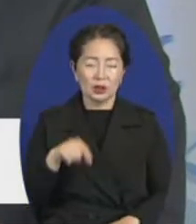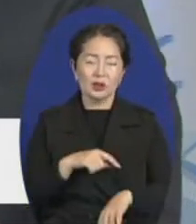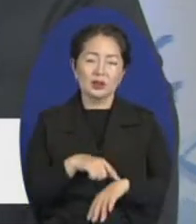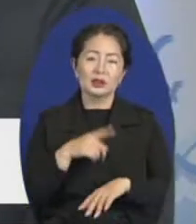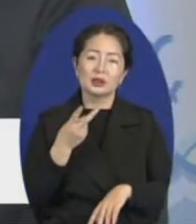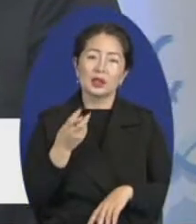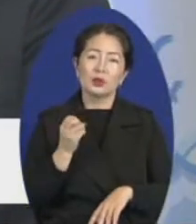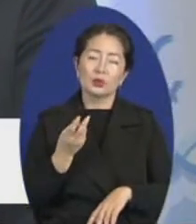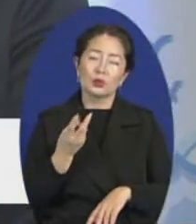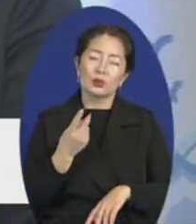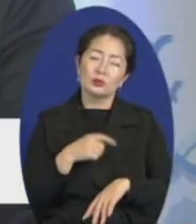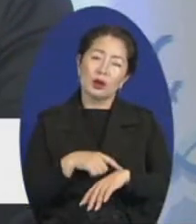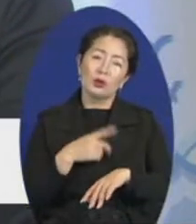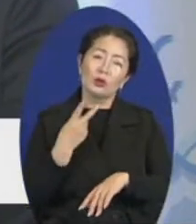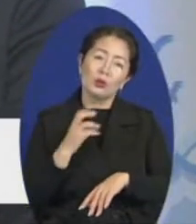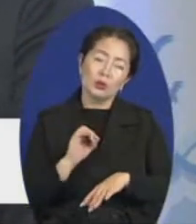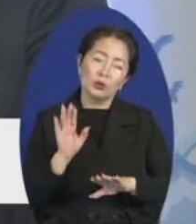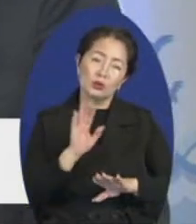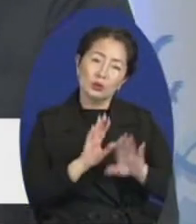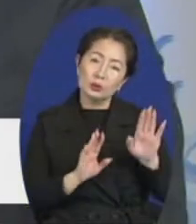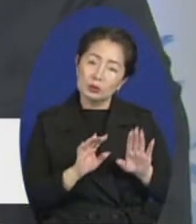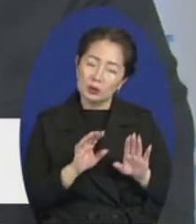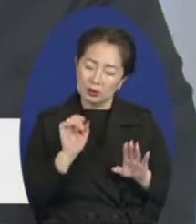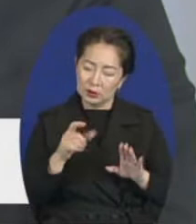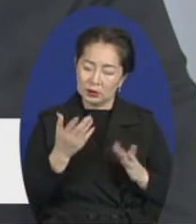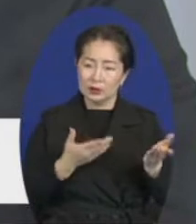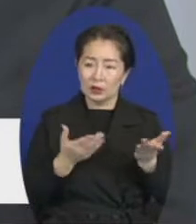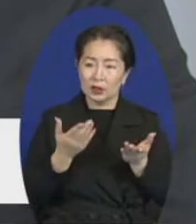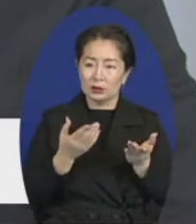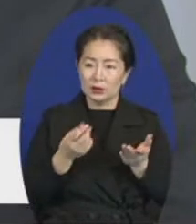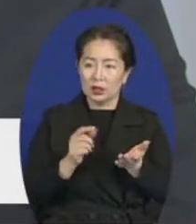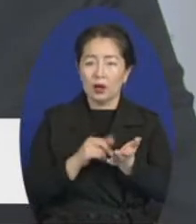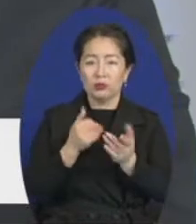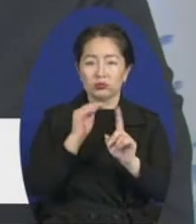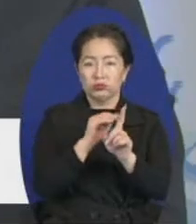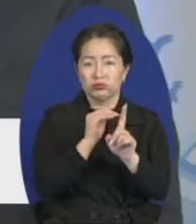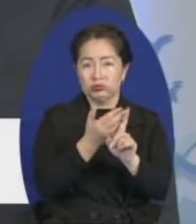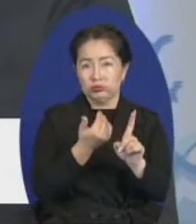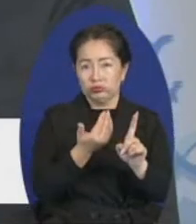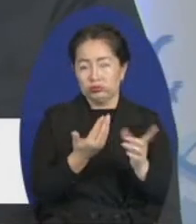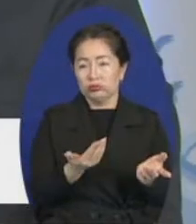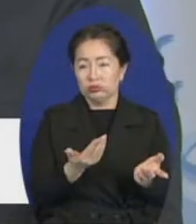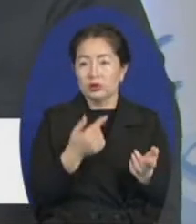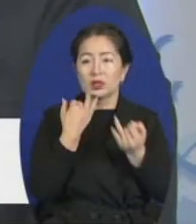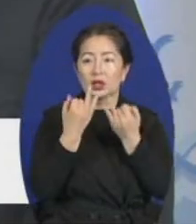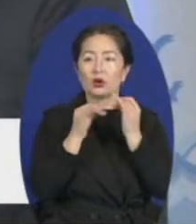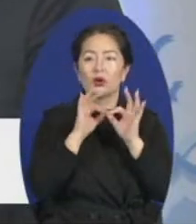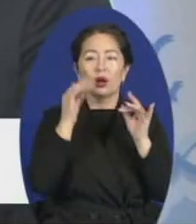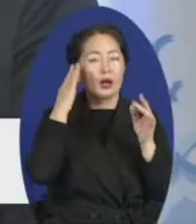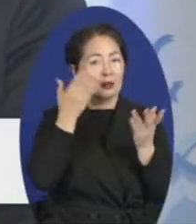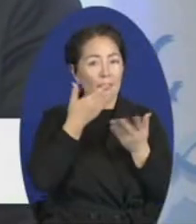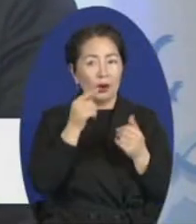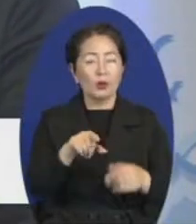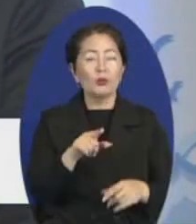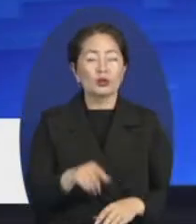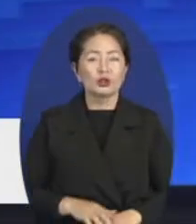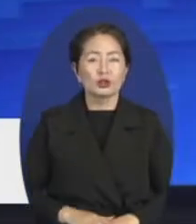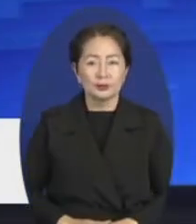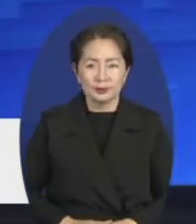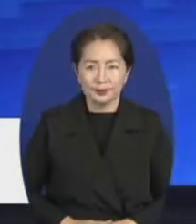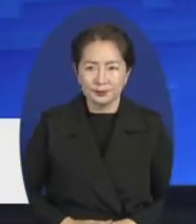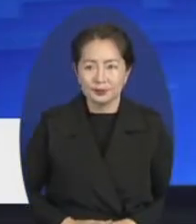үе нөхцөл байдал одоогийн зах зээлийн маань эрэлт хэрэгцээ энэ бүхнийг одоо бол ярихаас өөр аргагүй нөхцөл байдалд